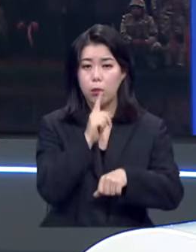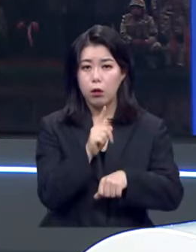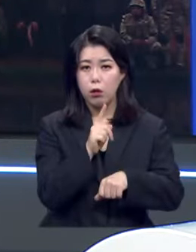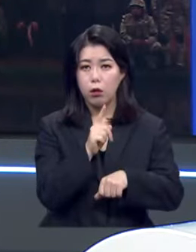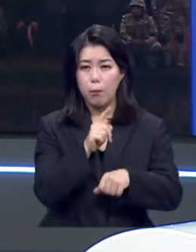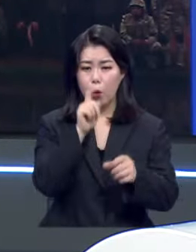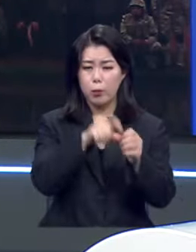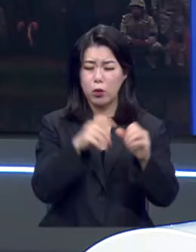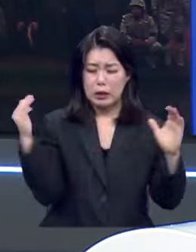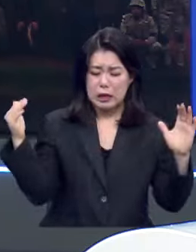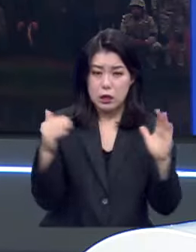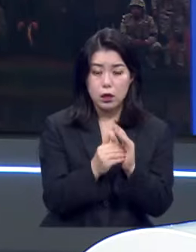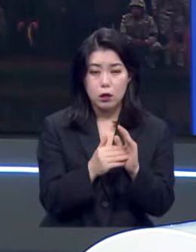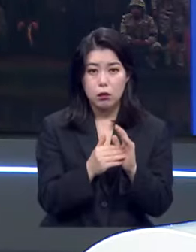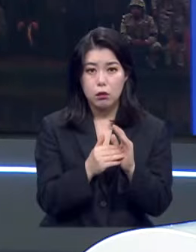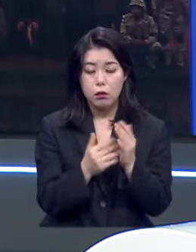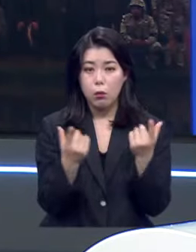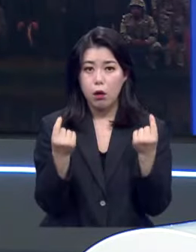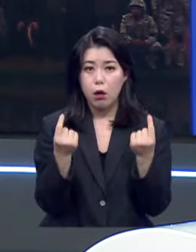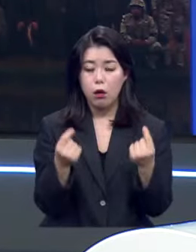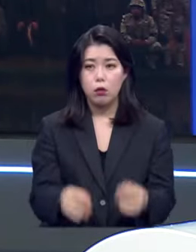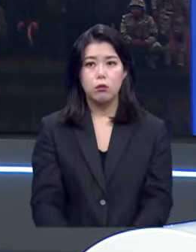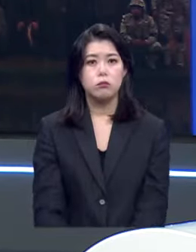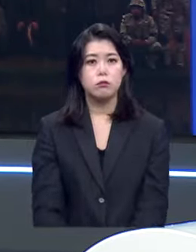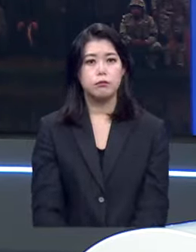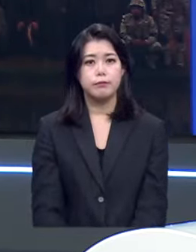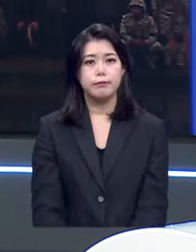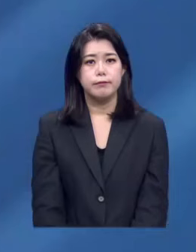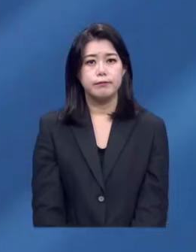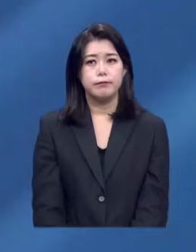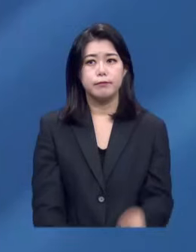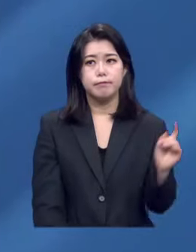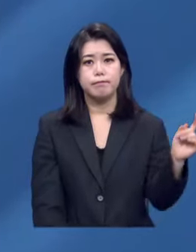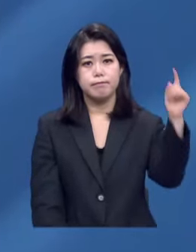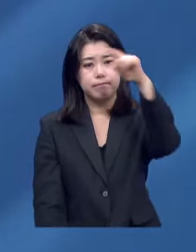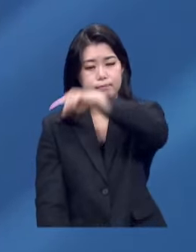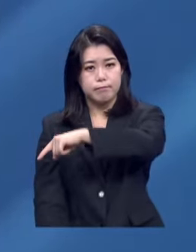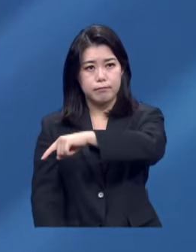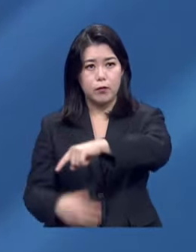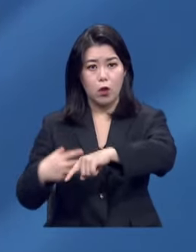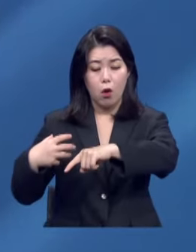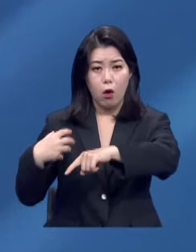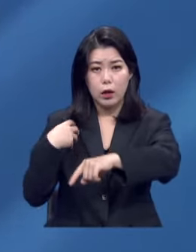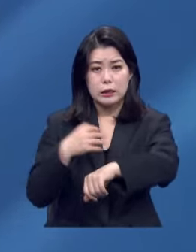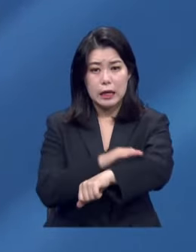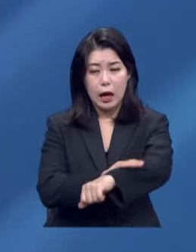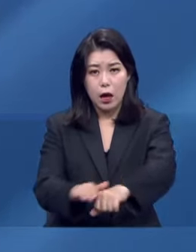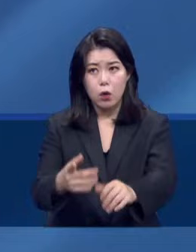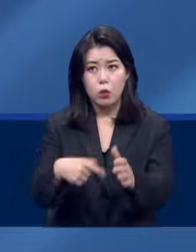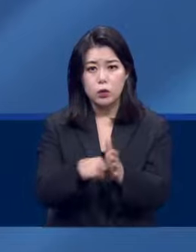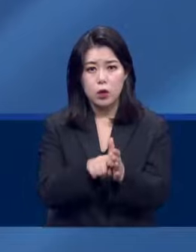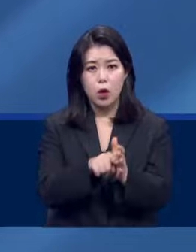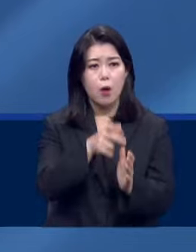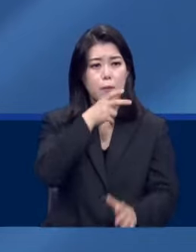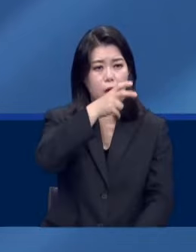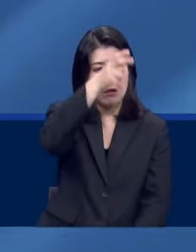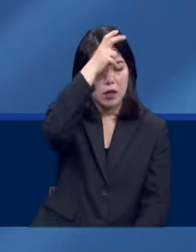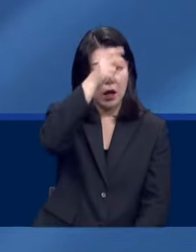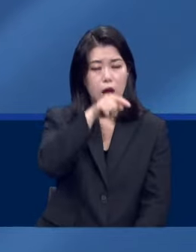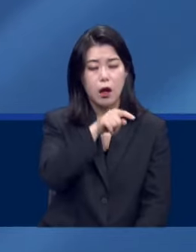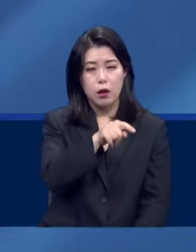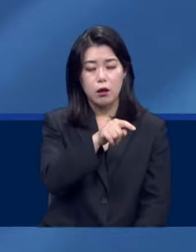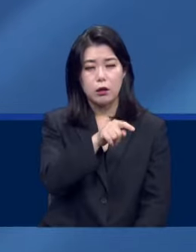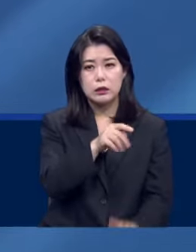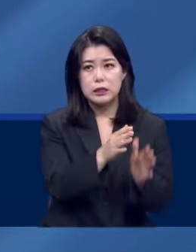목표한 바 끝났다라는 얘긴 겁니까대 미사일이 미사일 역할을 제대로 하려면은 어 평양에서 이제 출발을